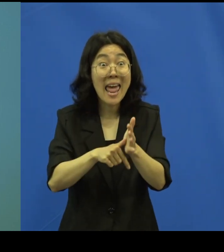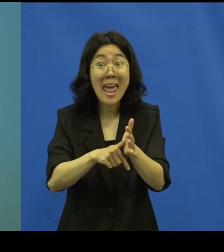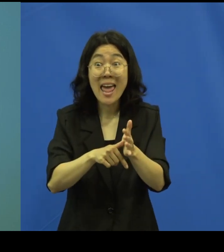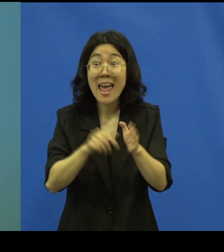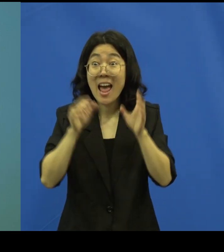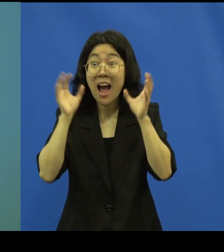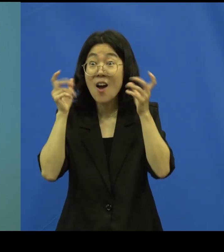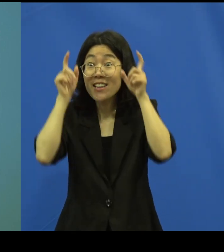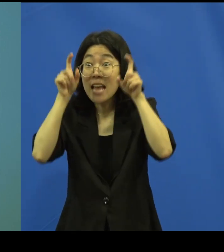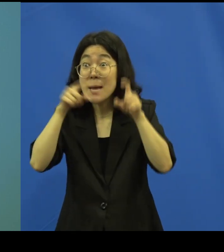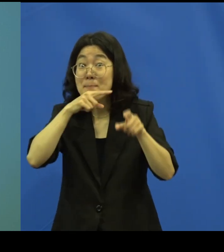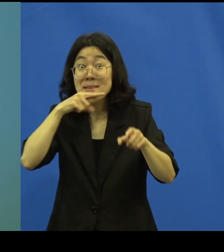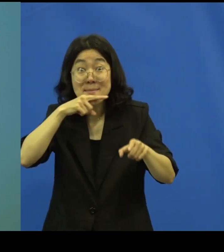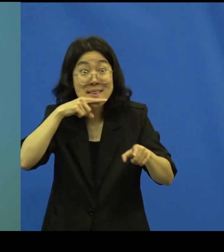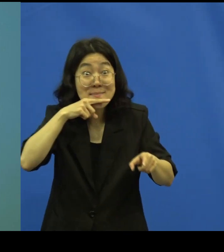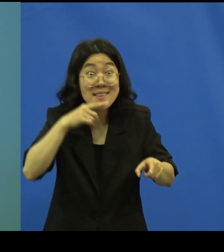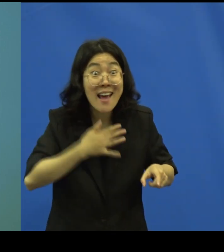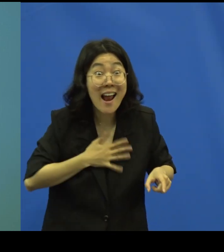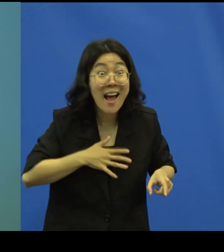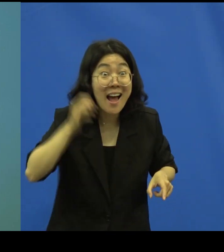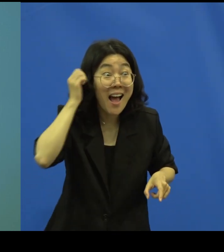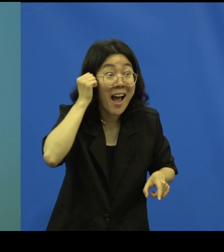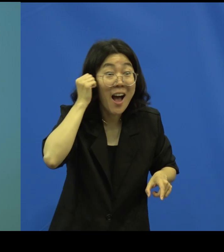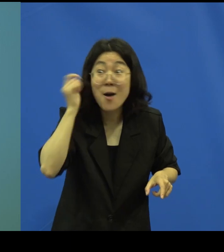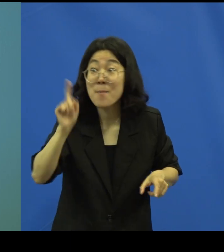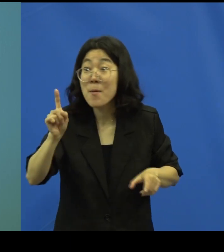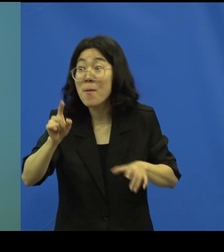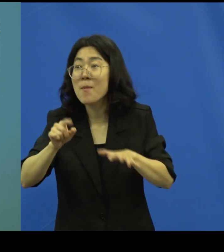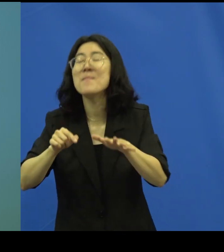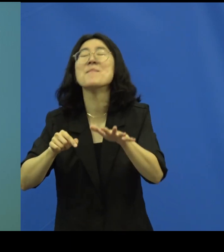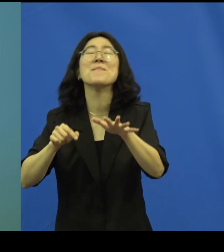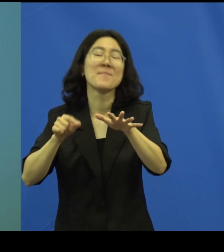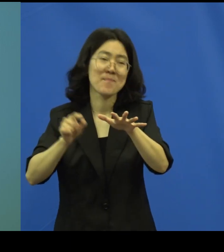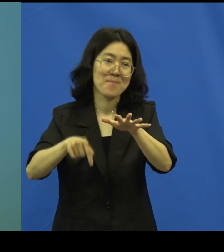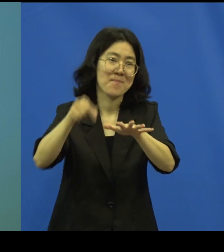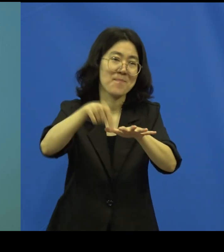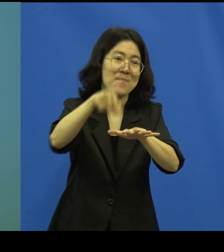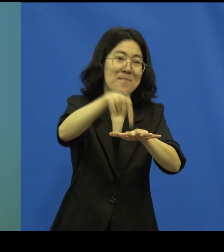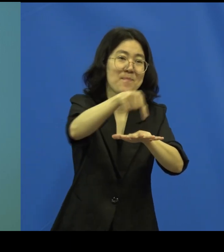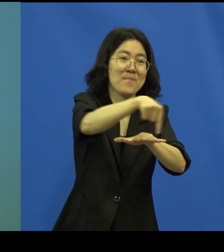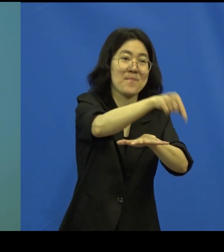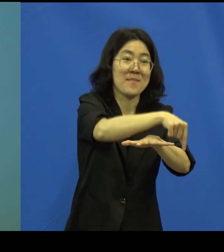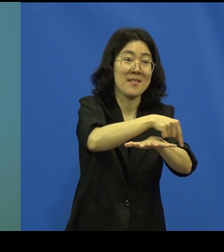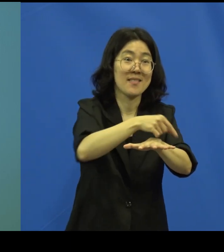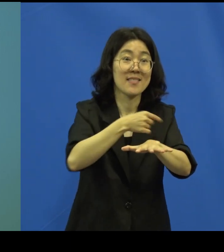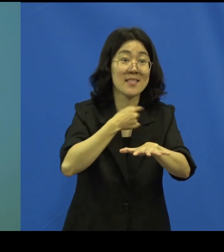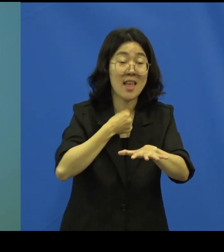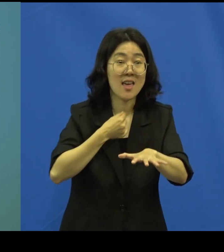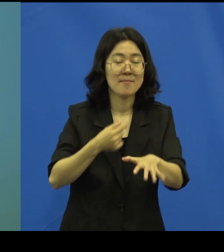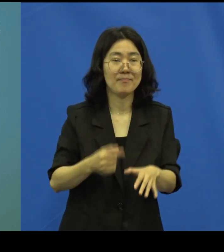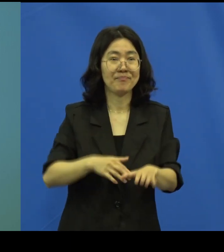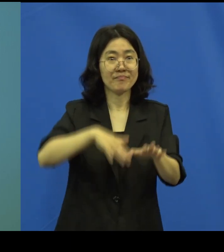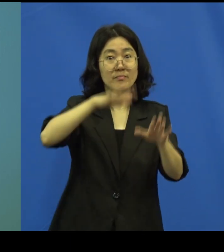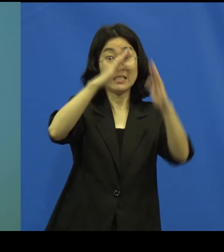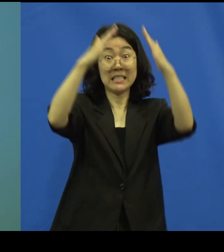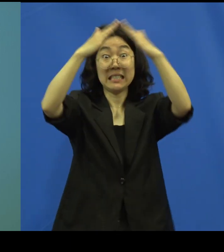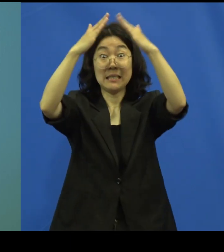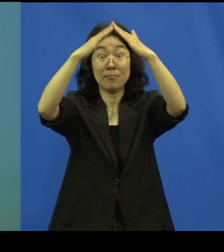이스라엘 백성들이 6월절 어린 양의 피를 문설주에 발라